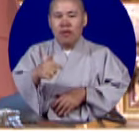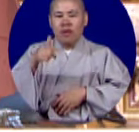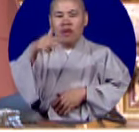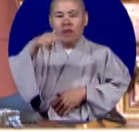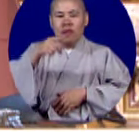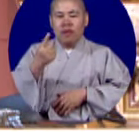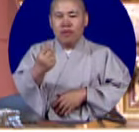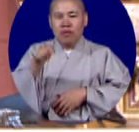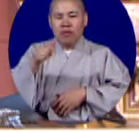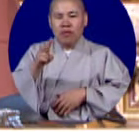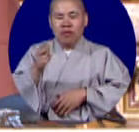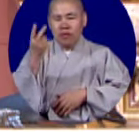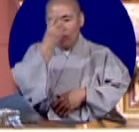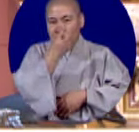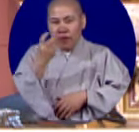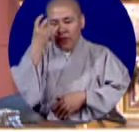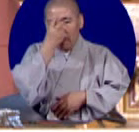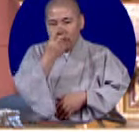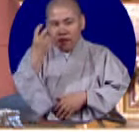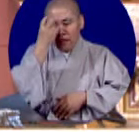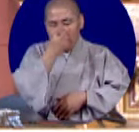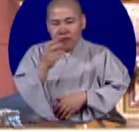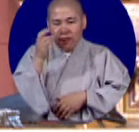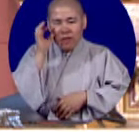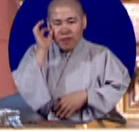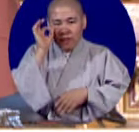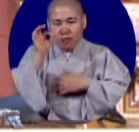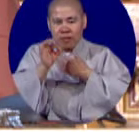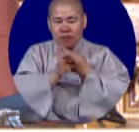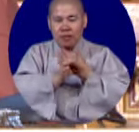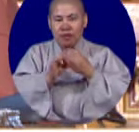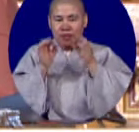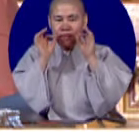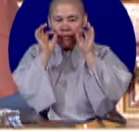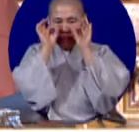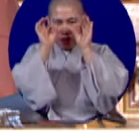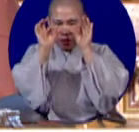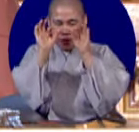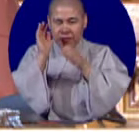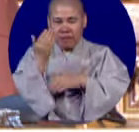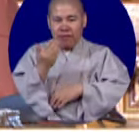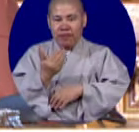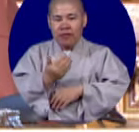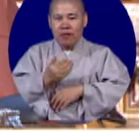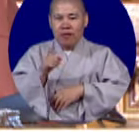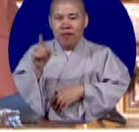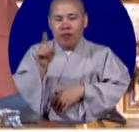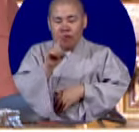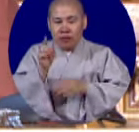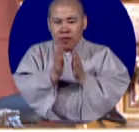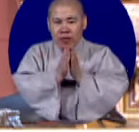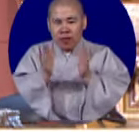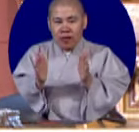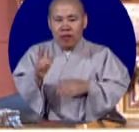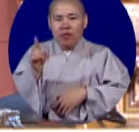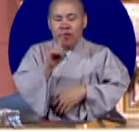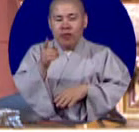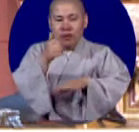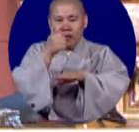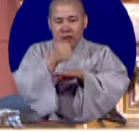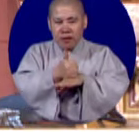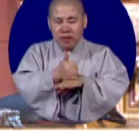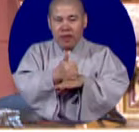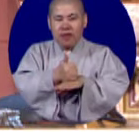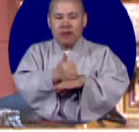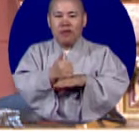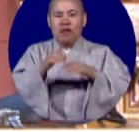그래서 딱 이렇게 관찰을 해보면 보여요. 이게 어떻게 시작해서 어떻게 끝나는 게 보입니다.